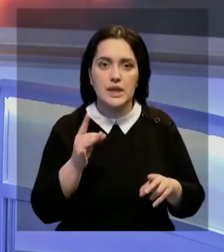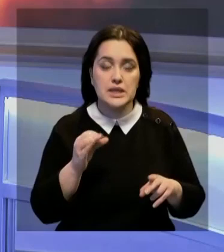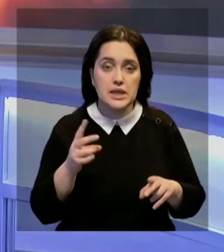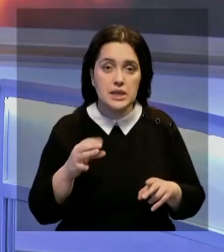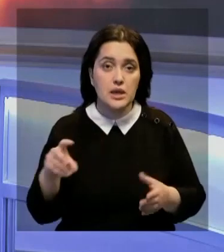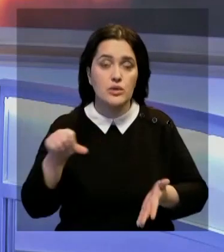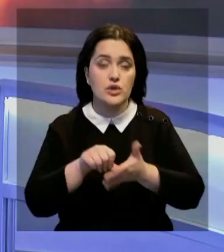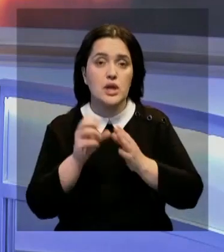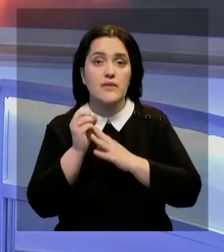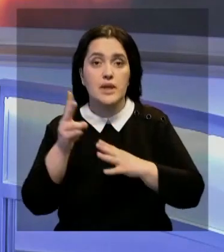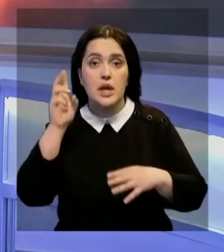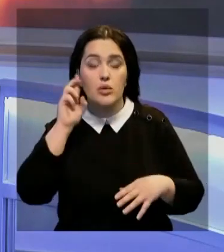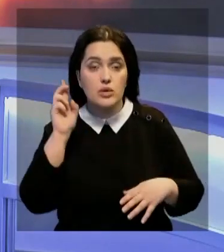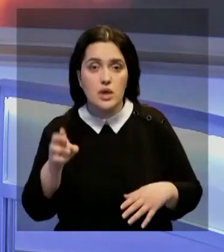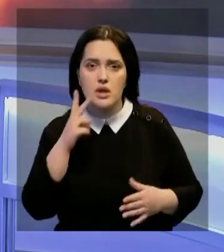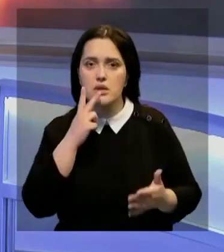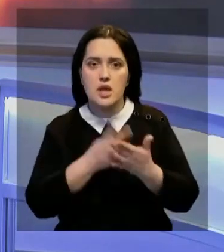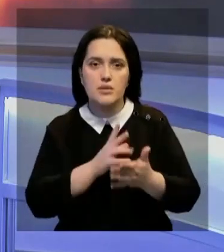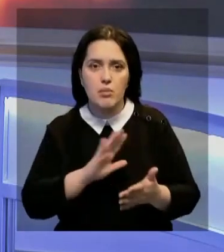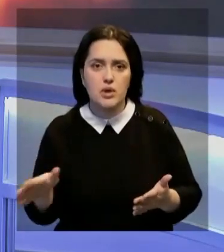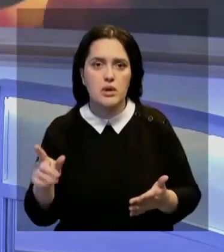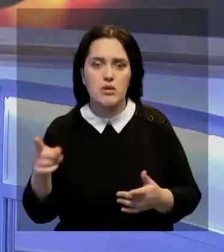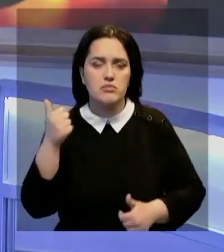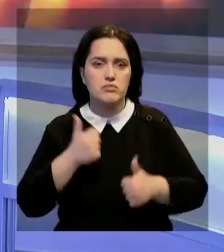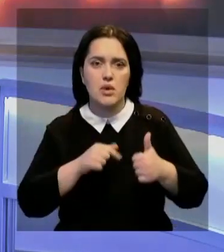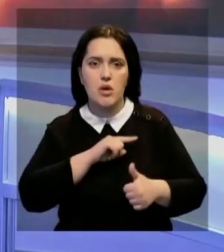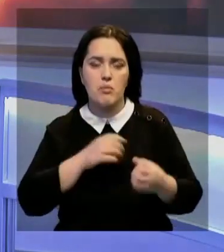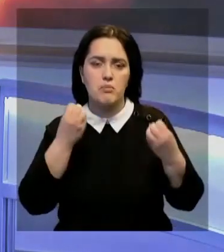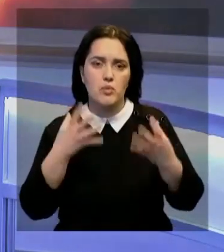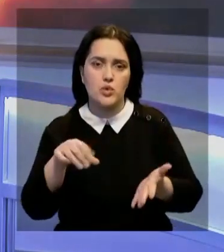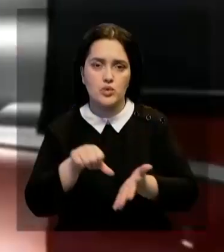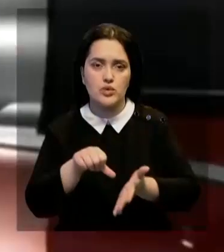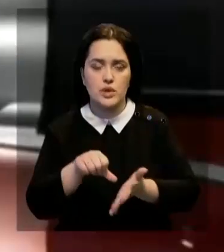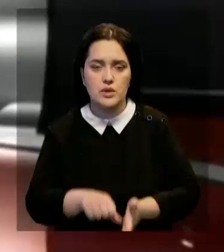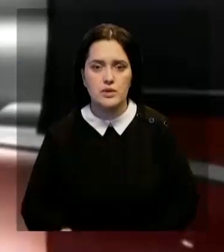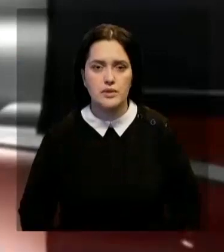12 государству несмотря на это фестиваль не носит соревновательного характера